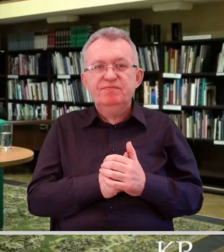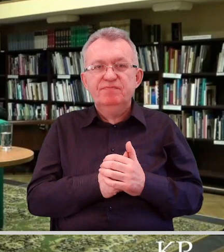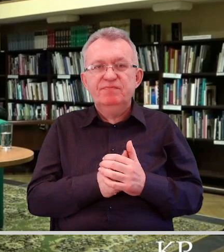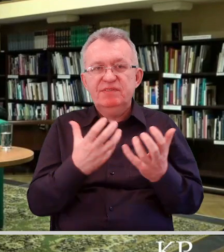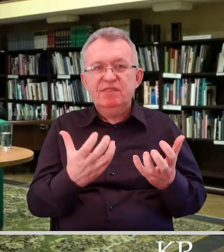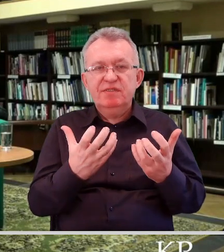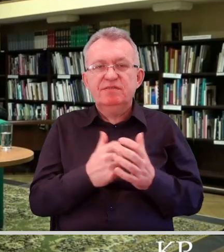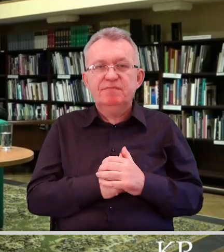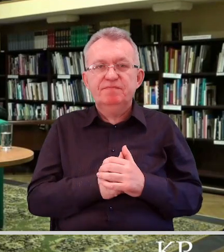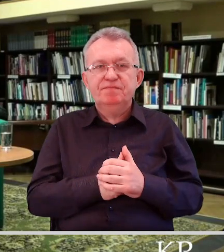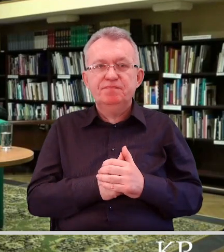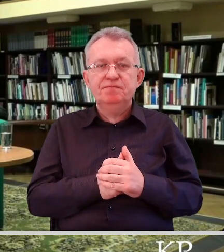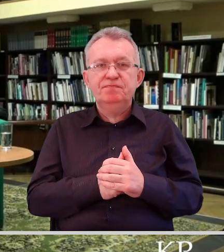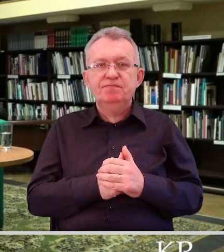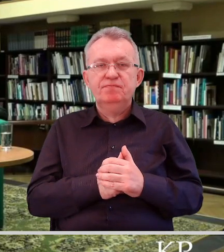Zachęcam.